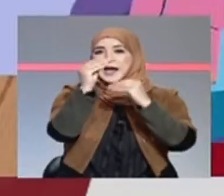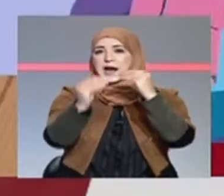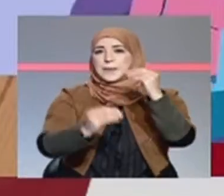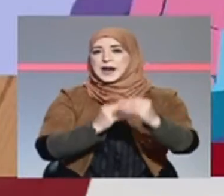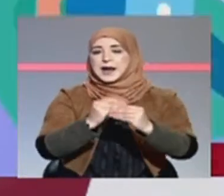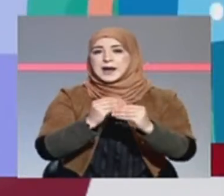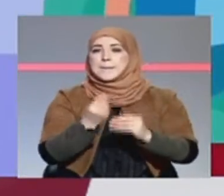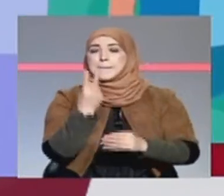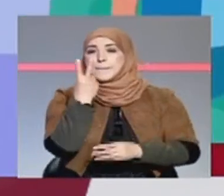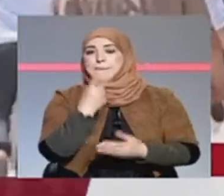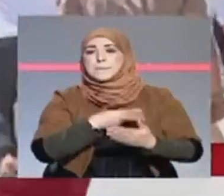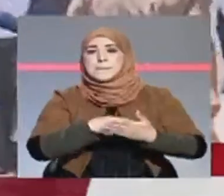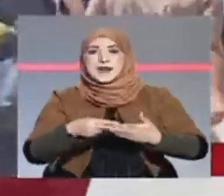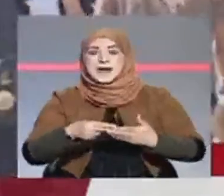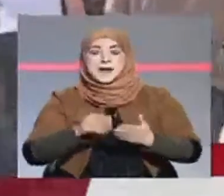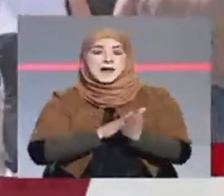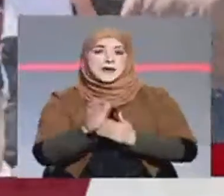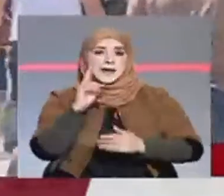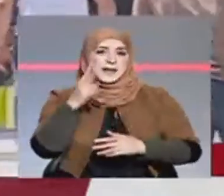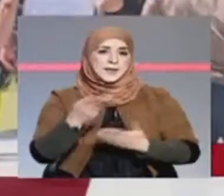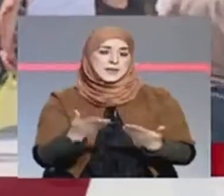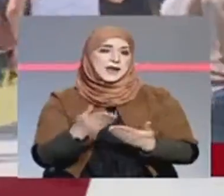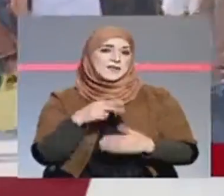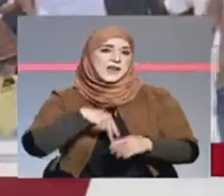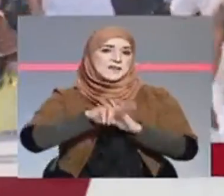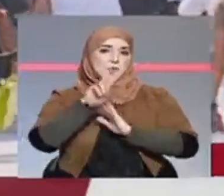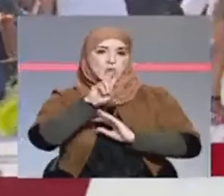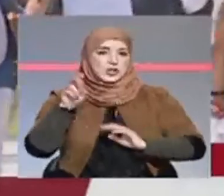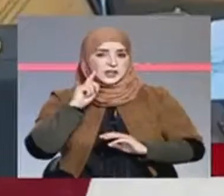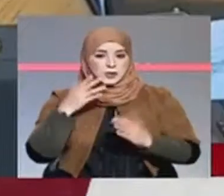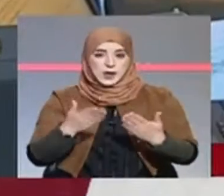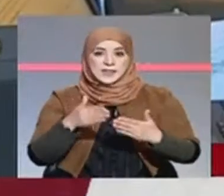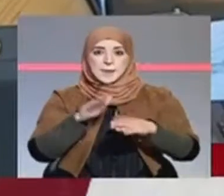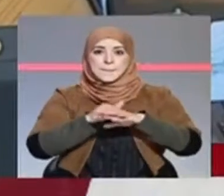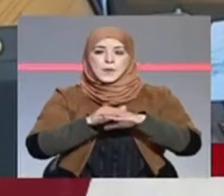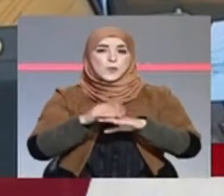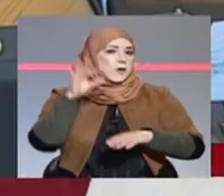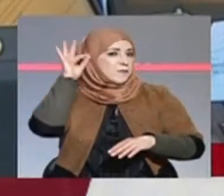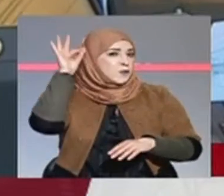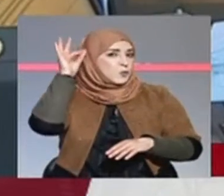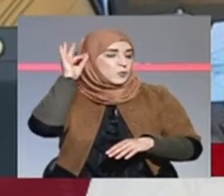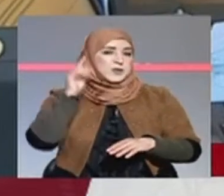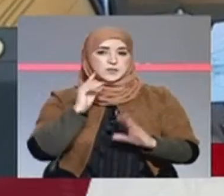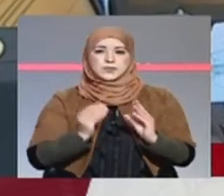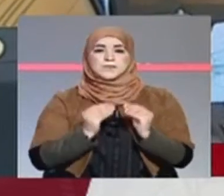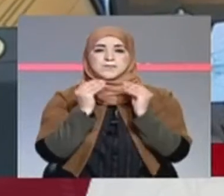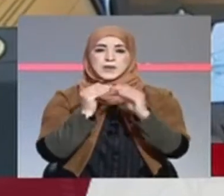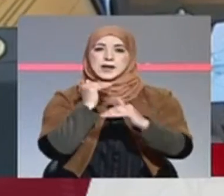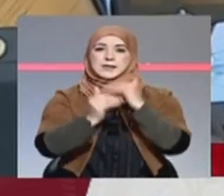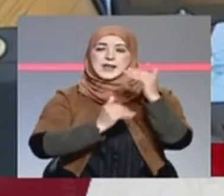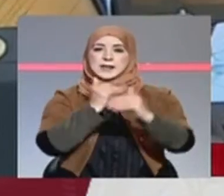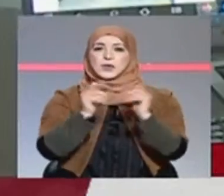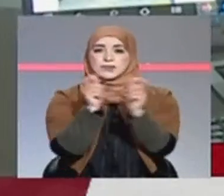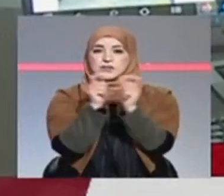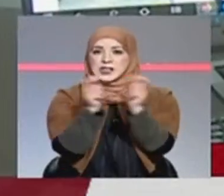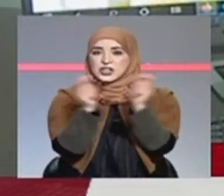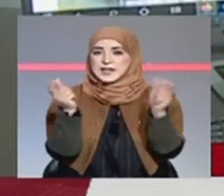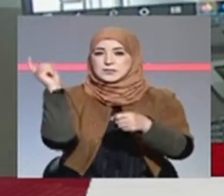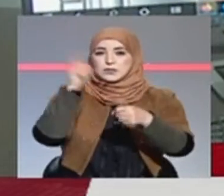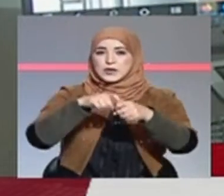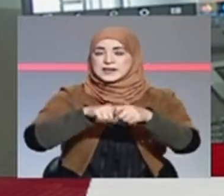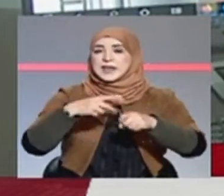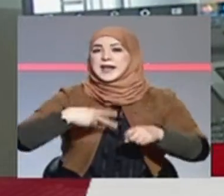في الفين وعشرين وفي تونس يشهد هذا القطاع تطورا مستمرا ببلوغ عدد الشركات المنخرطه الفين